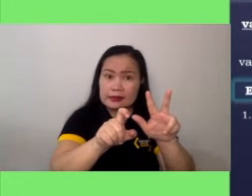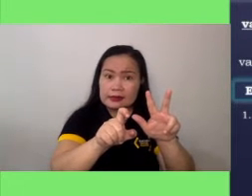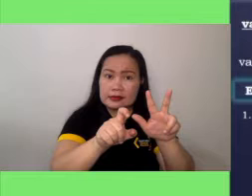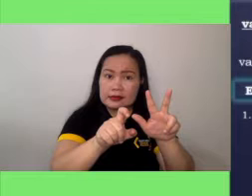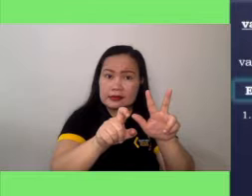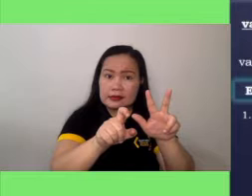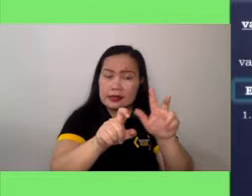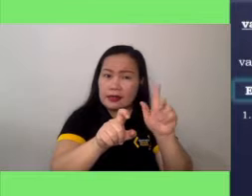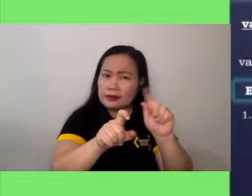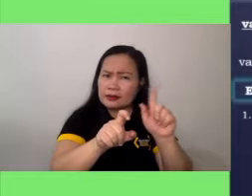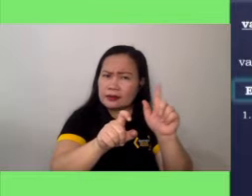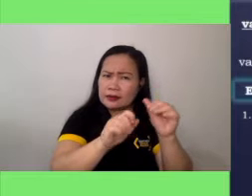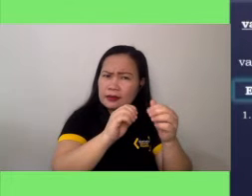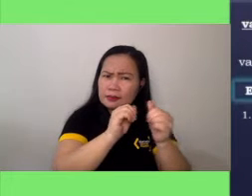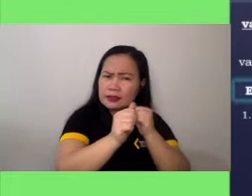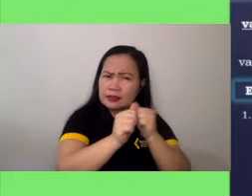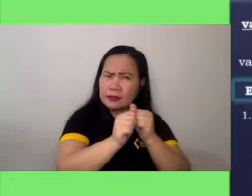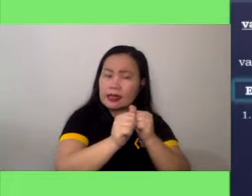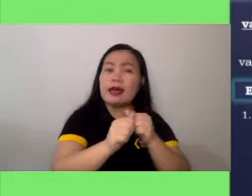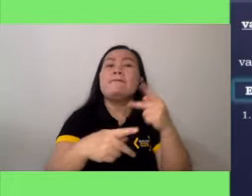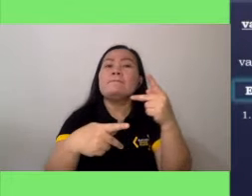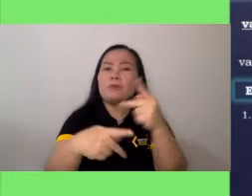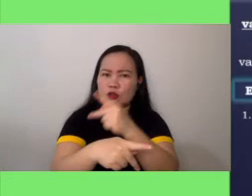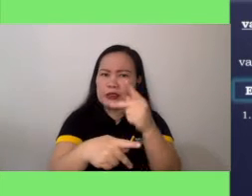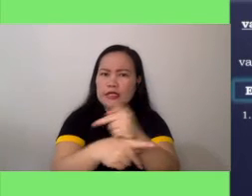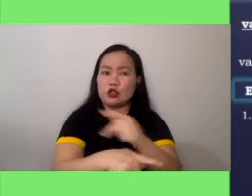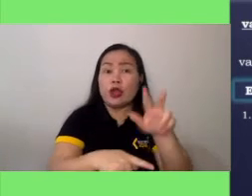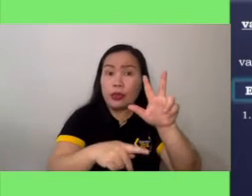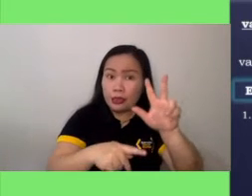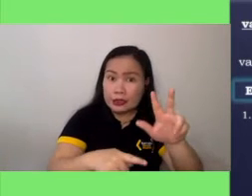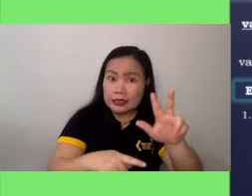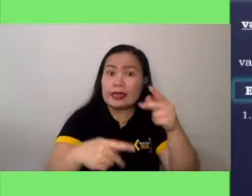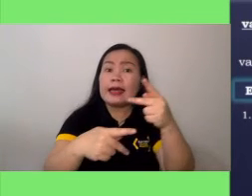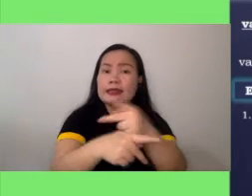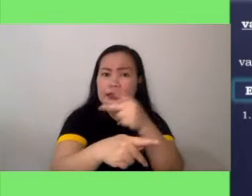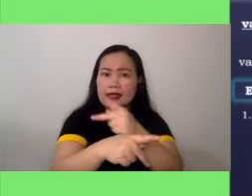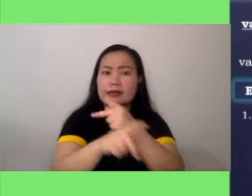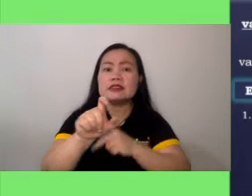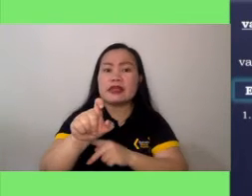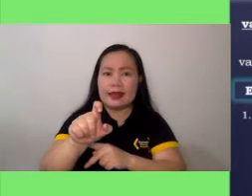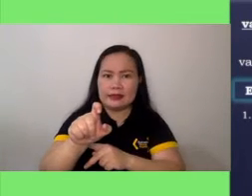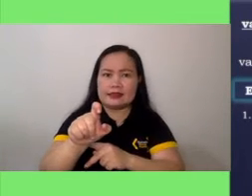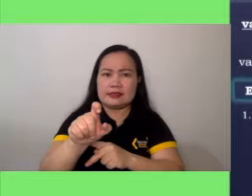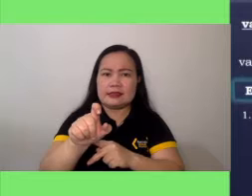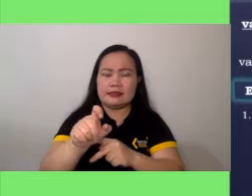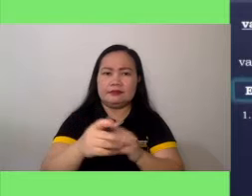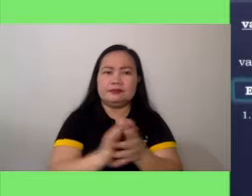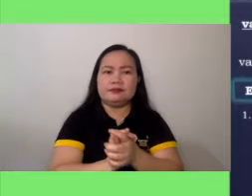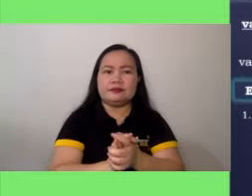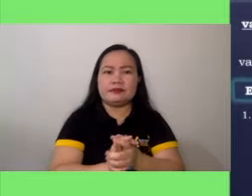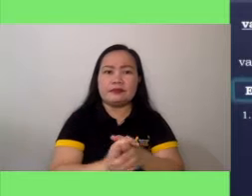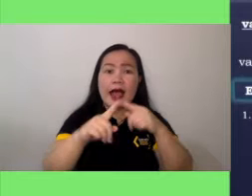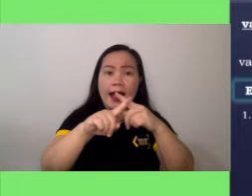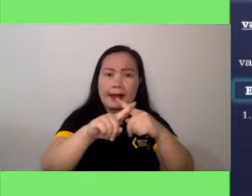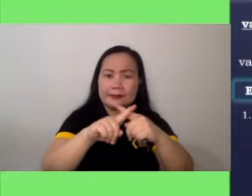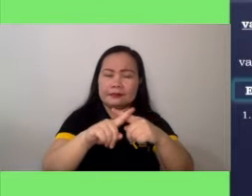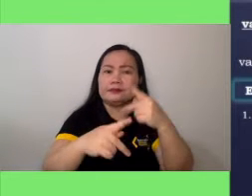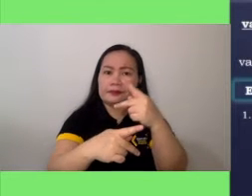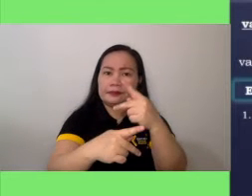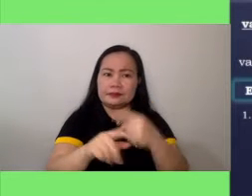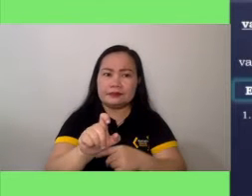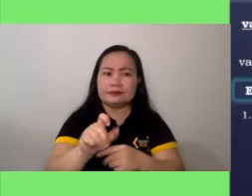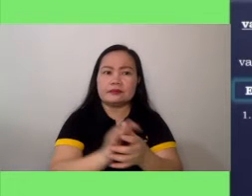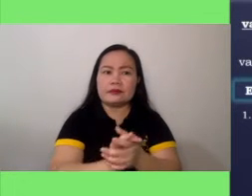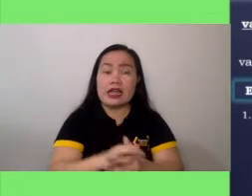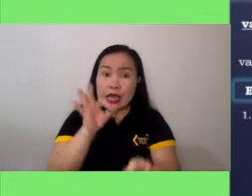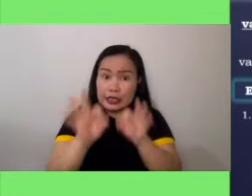coefficient at yung variable mo, that means multiplication. Okay, so kapag magkatabi yan, ibig sabihin multiplication.